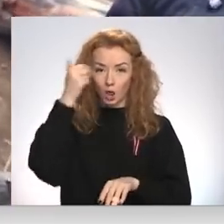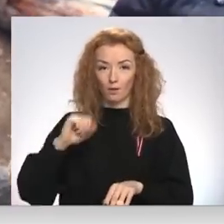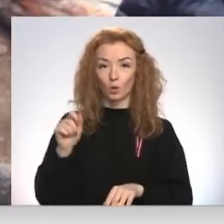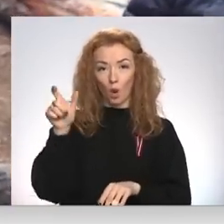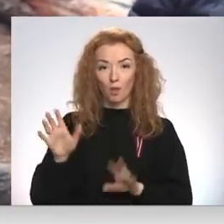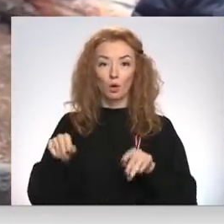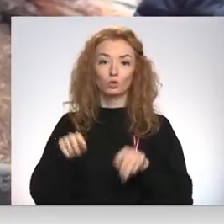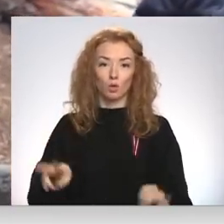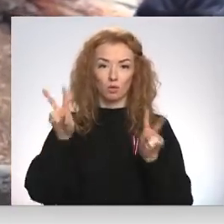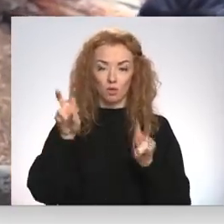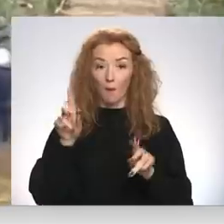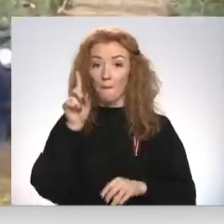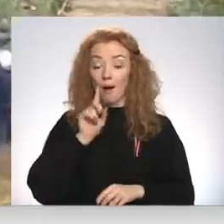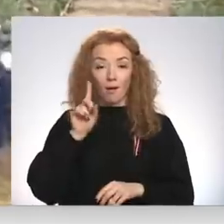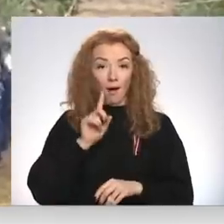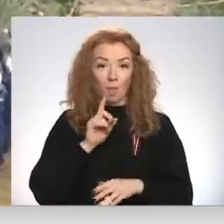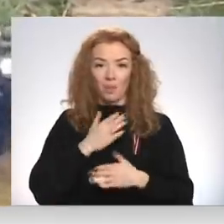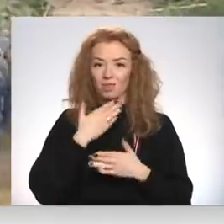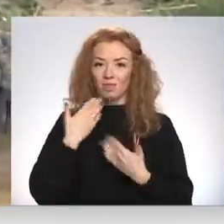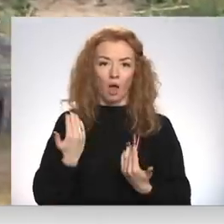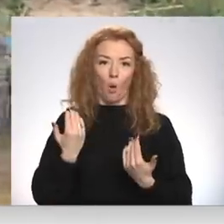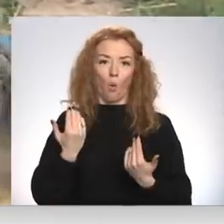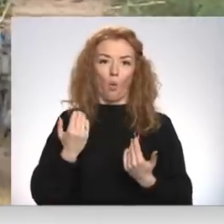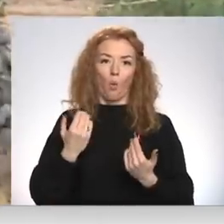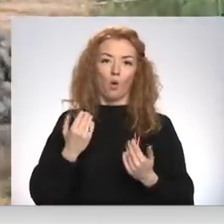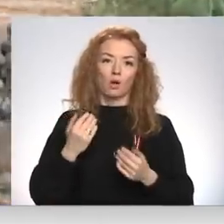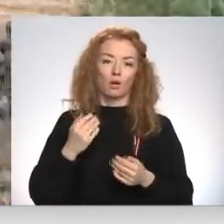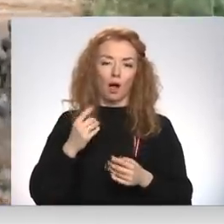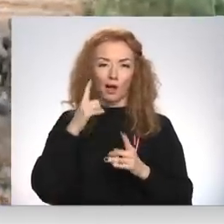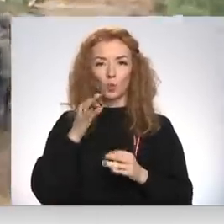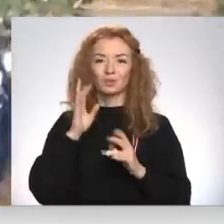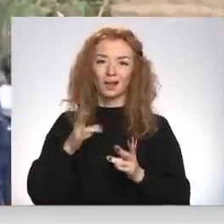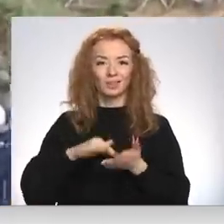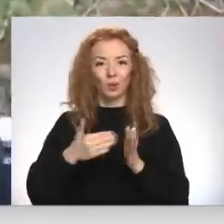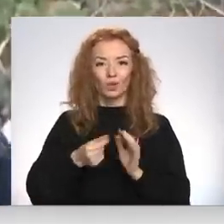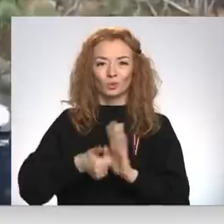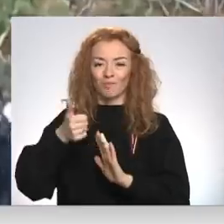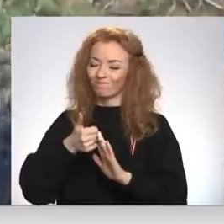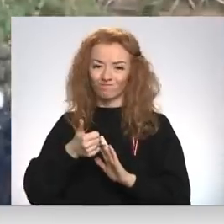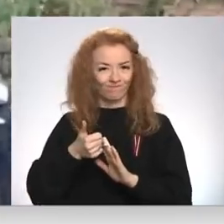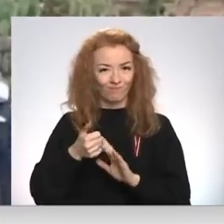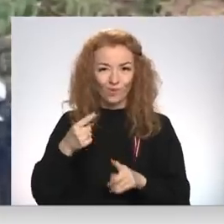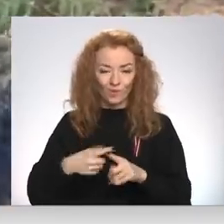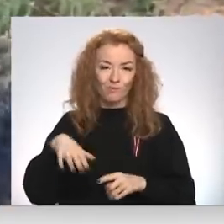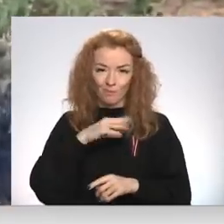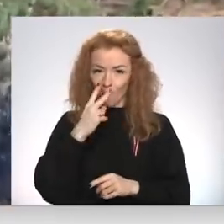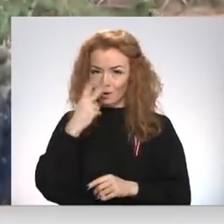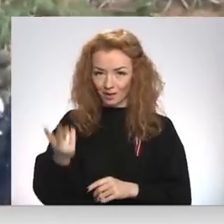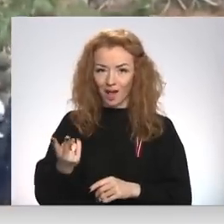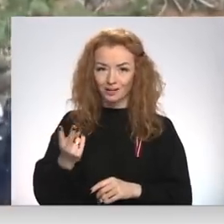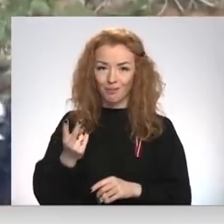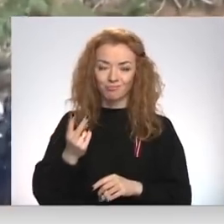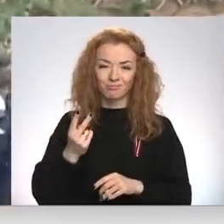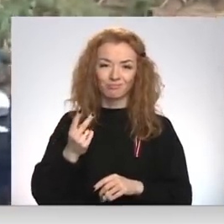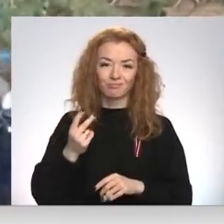tēmu. Pašlaik nekas neliecina, ka šī situācija varētu atslābt. Par to nekas neliecina, un mēs redzam, ka